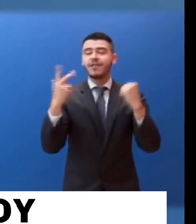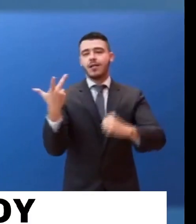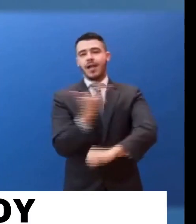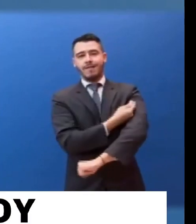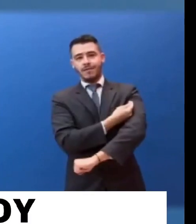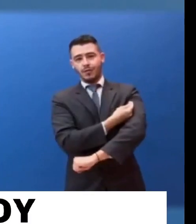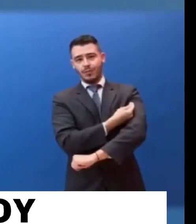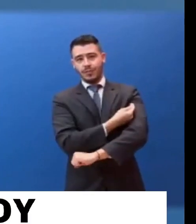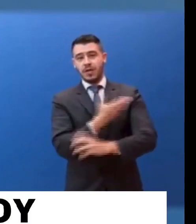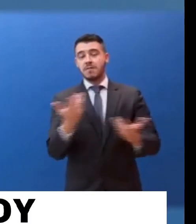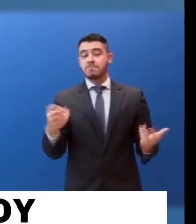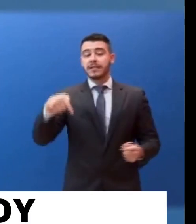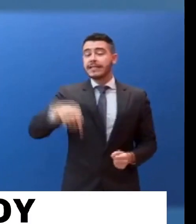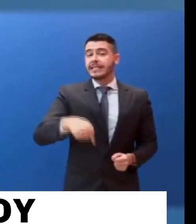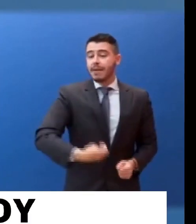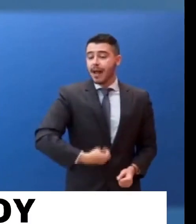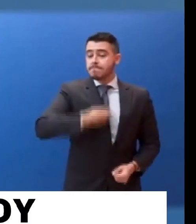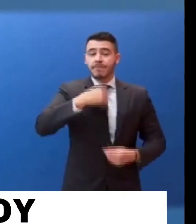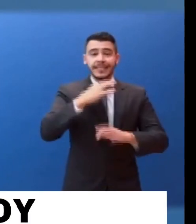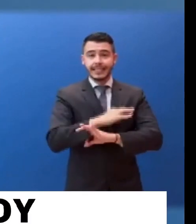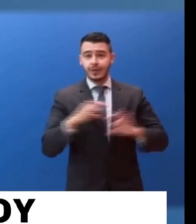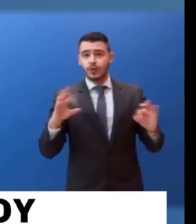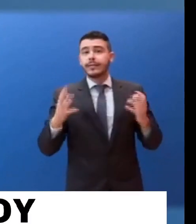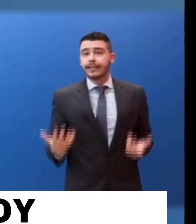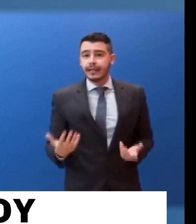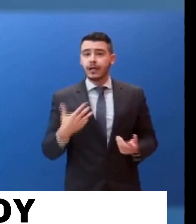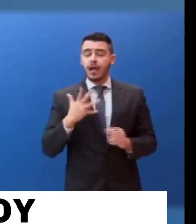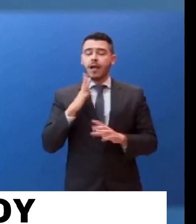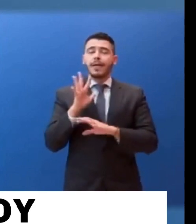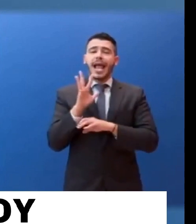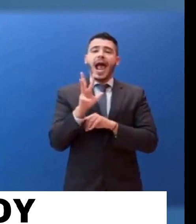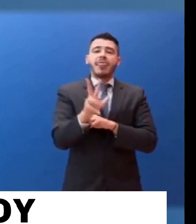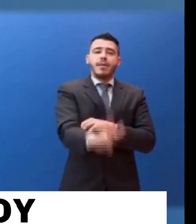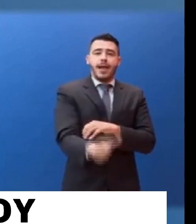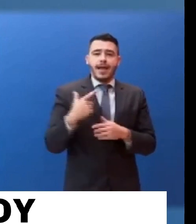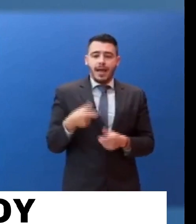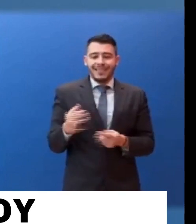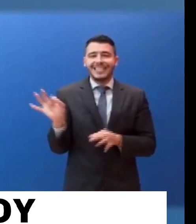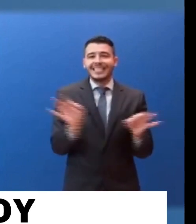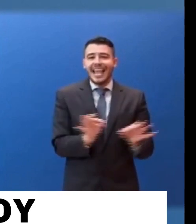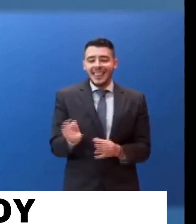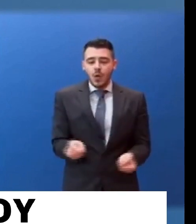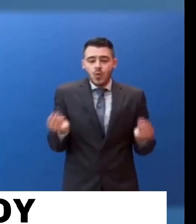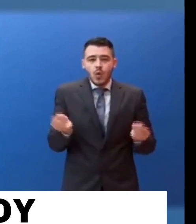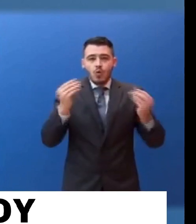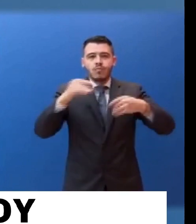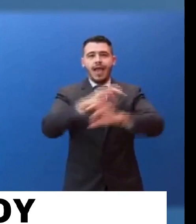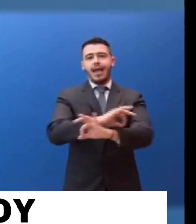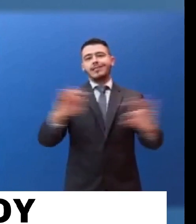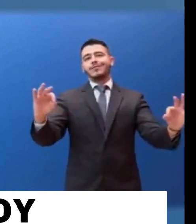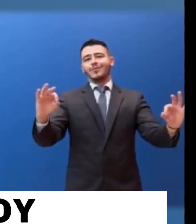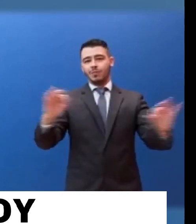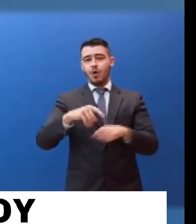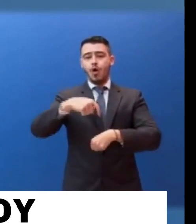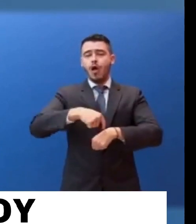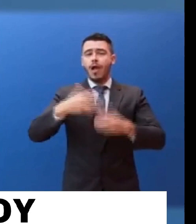κάτι μπορεί να πει κάποιος σήμερα με σιγουριά, είναι ότι αυτό το πλάνο καθίσταται κάθε μέρα και περισσότερο ρεαλιστικό. Και αυτός ο σχεδιασμός περιλαμβάνει